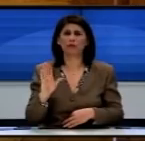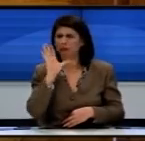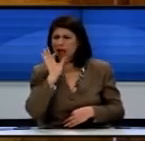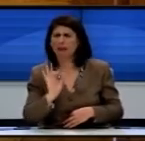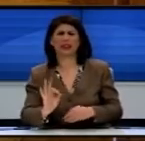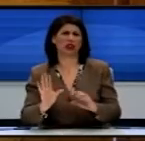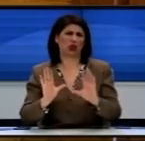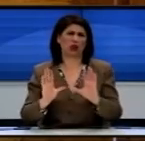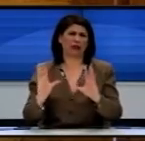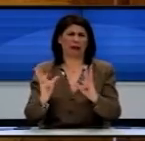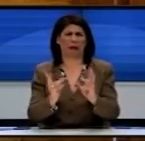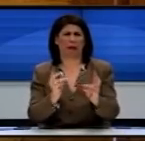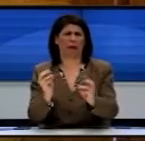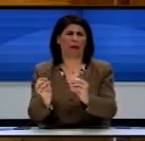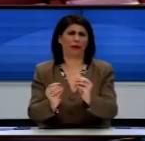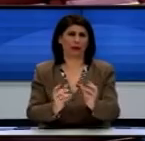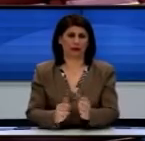σουρεαλισμό.